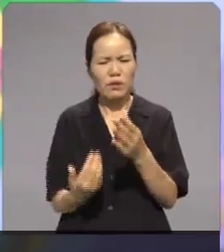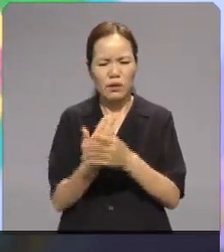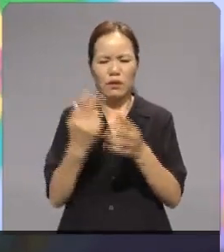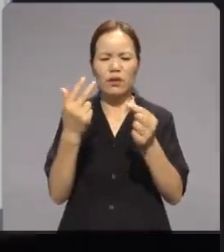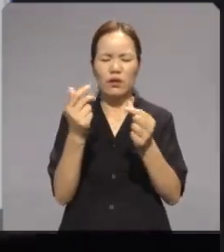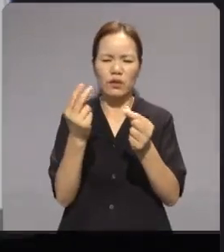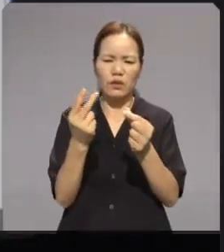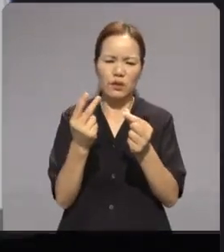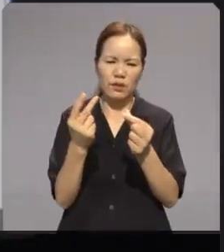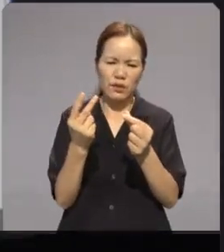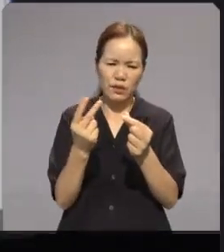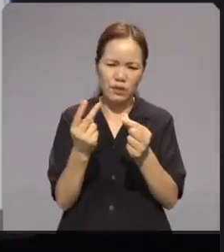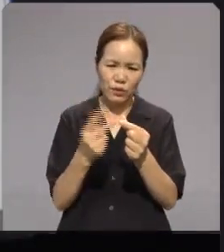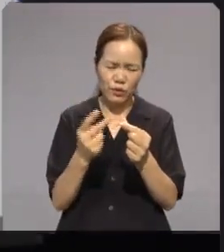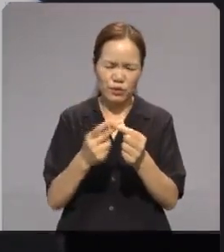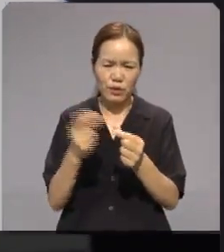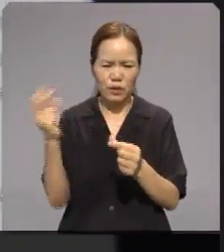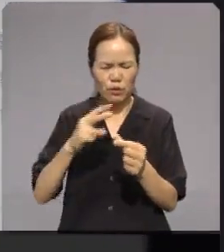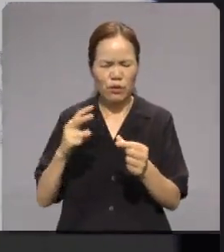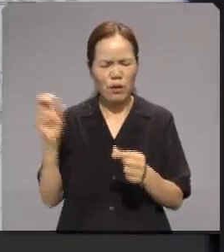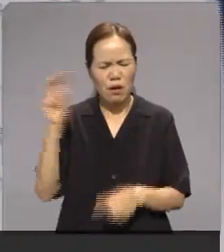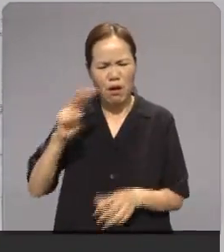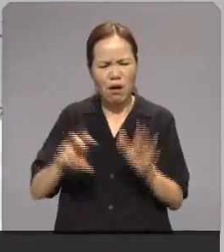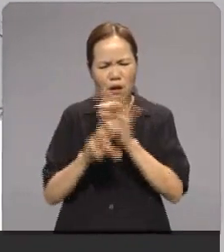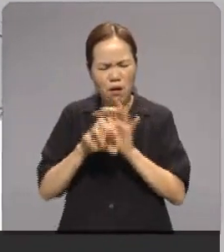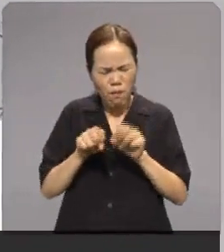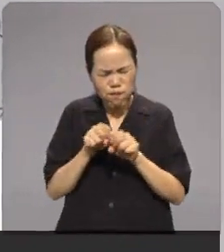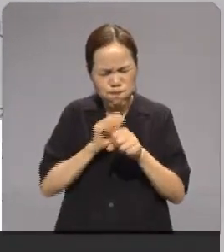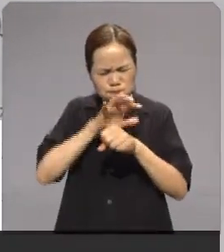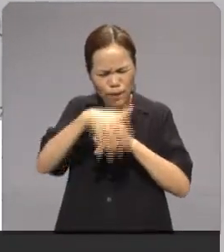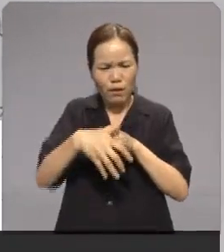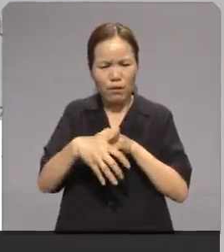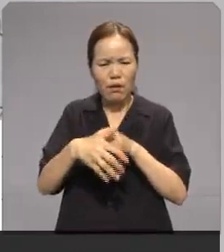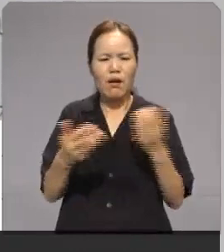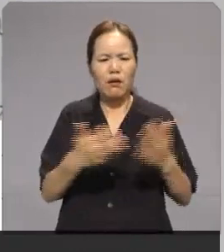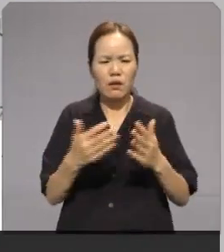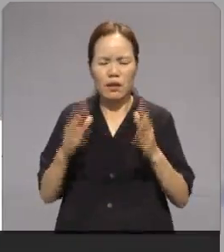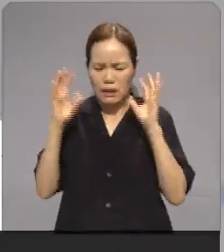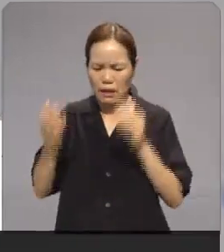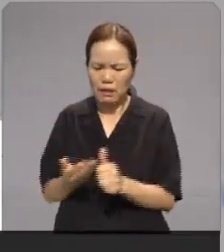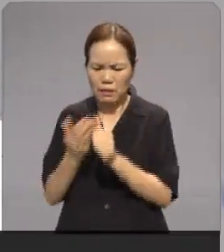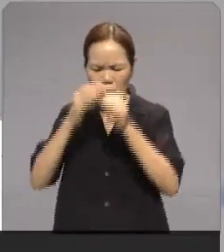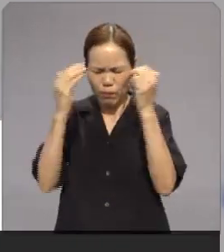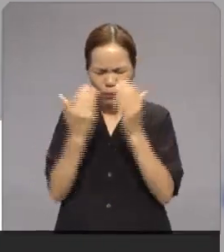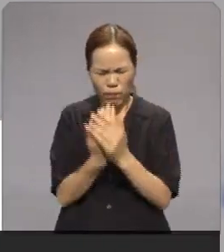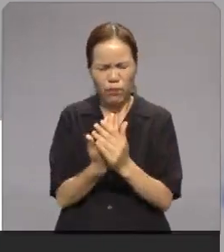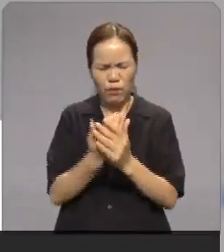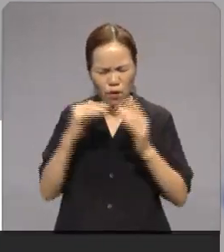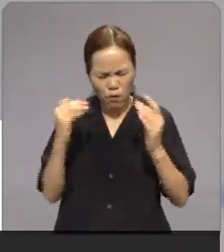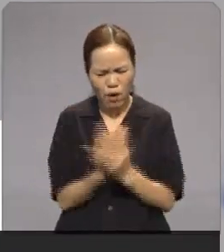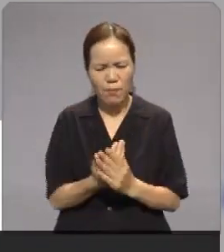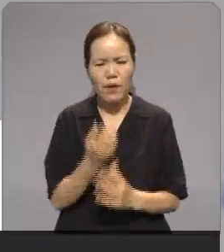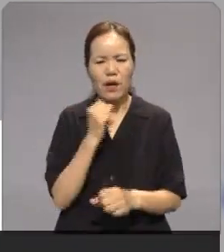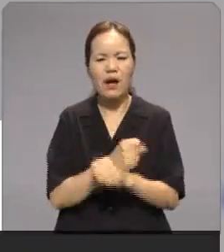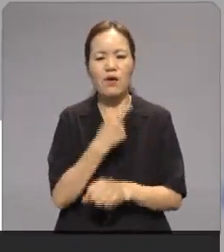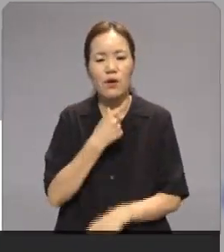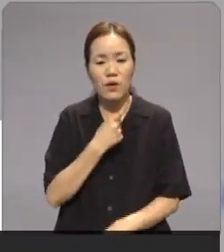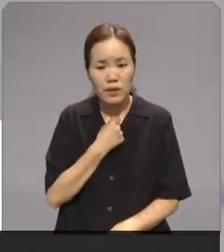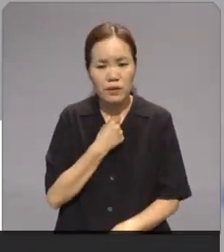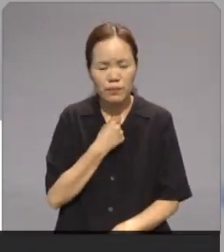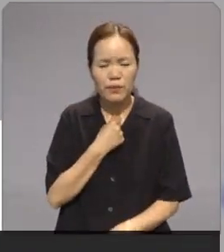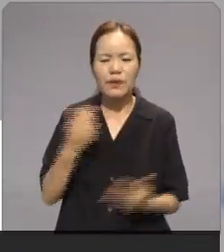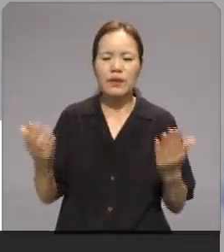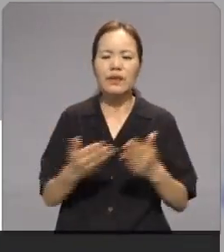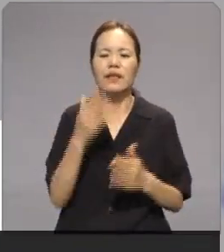시작한 팬데믹까지 일과 육아 모두 완벽하게 해내고 싶은 워킹맘의 고군분투기 장편소설